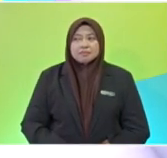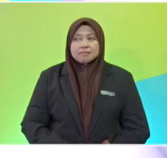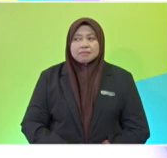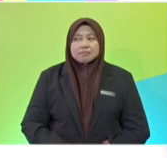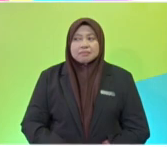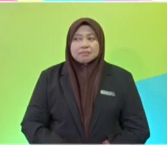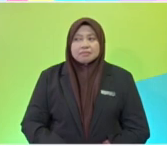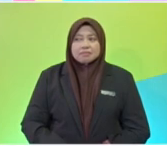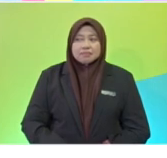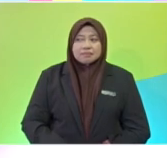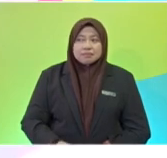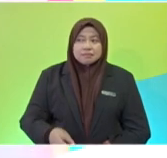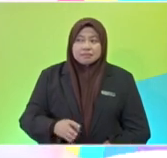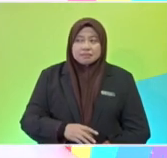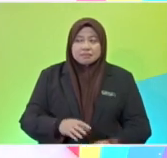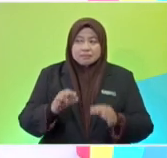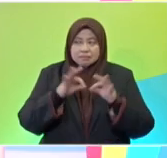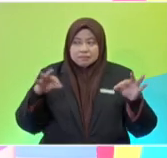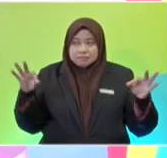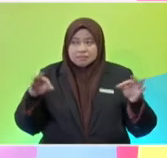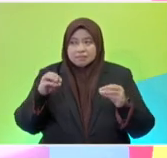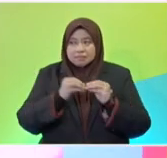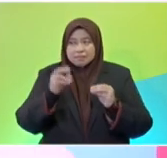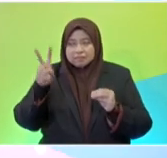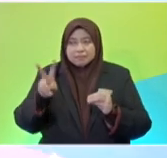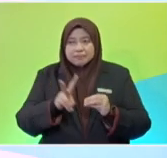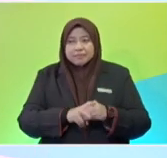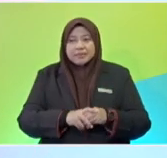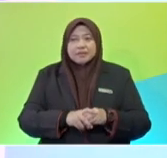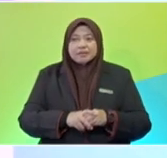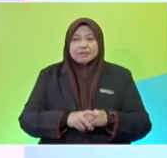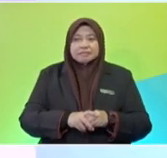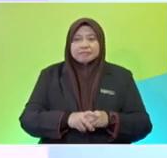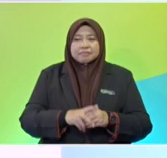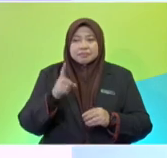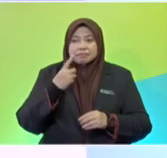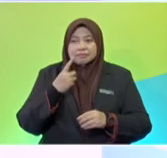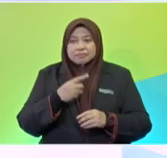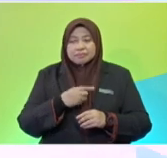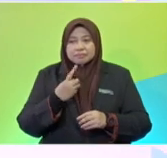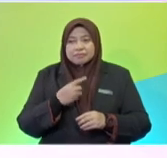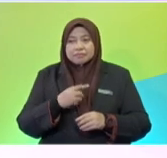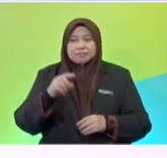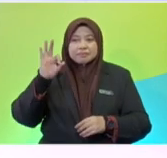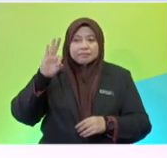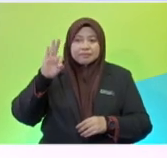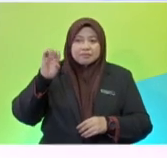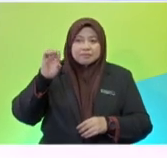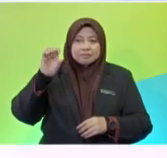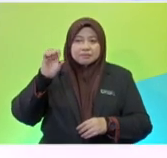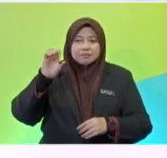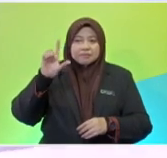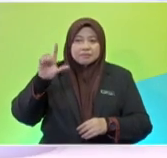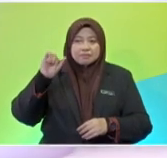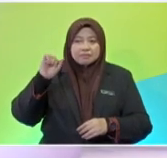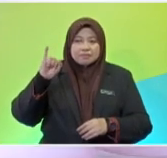rombong tak putus tepung tapi selera Ya tentu saja yang kedua kita bersih lihat kan siapa tuh siapa tuh saya nampak dari kumpulan batik